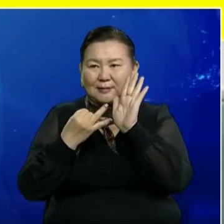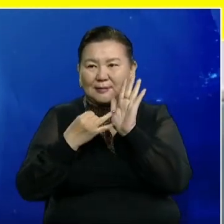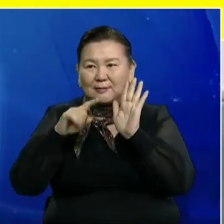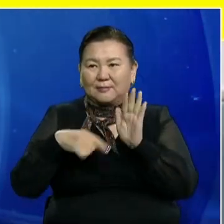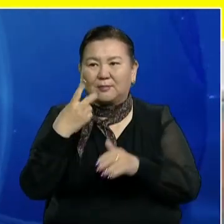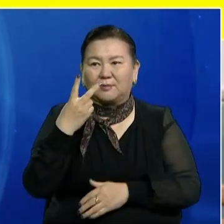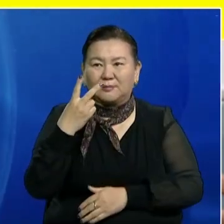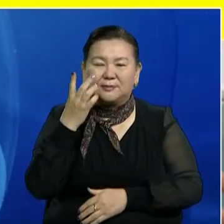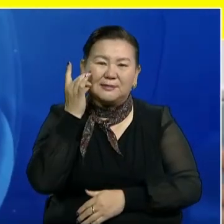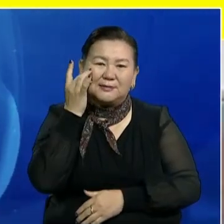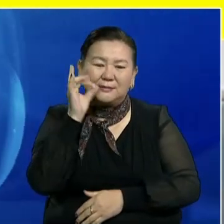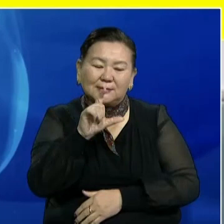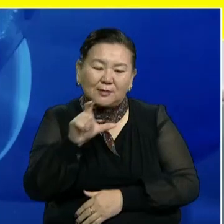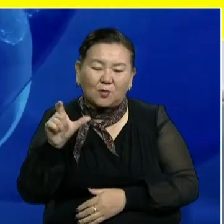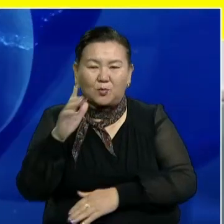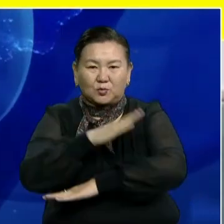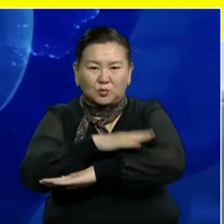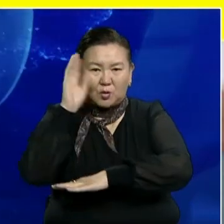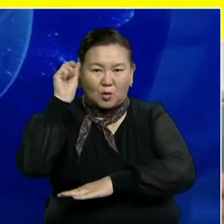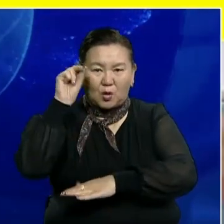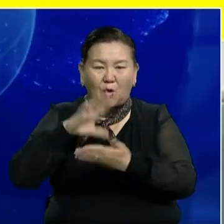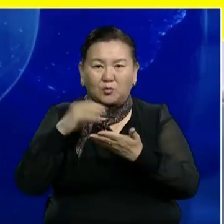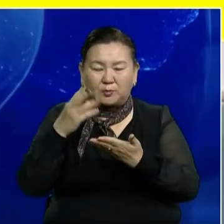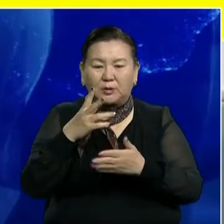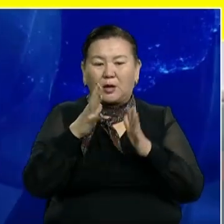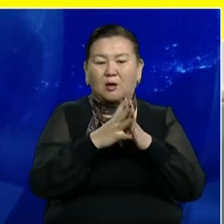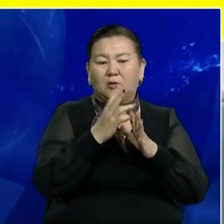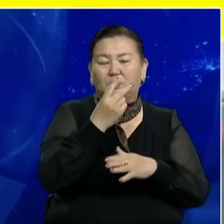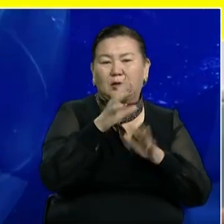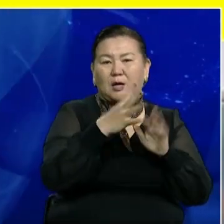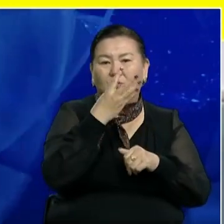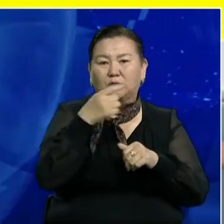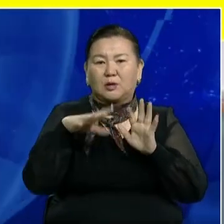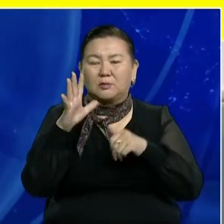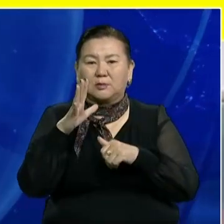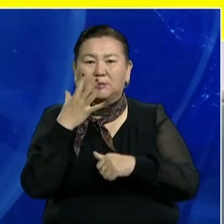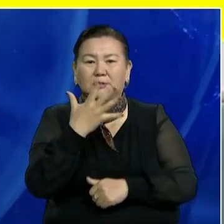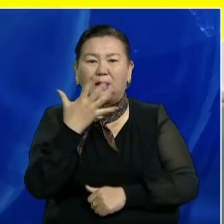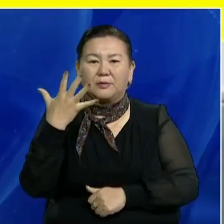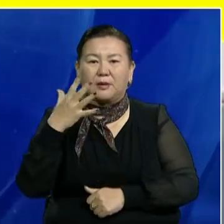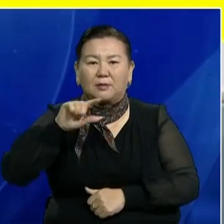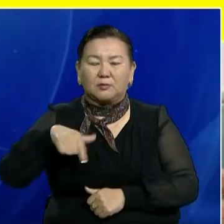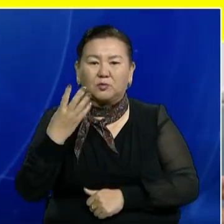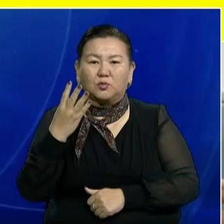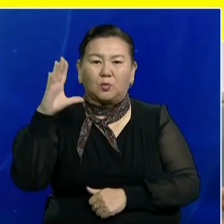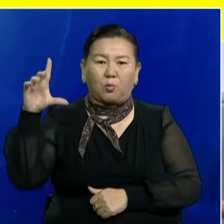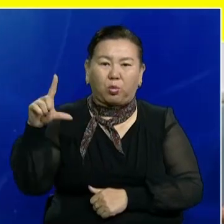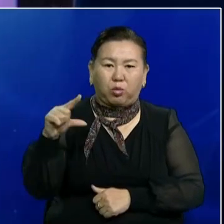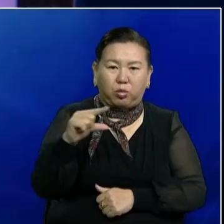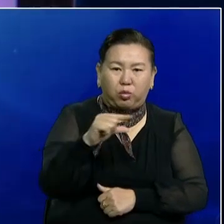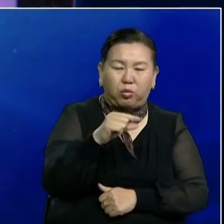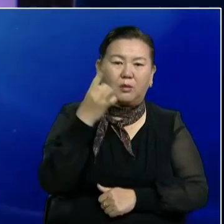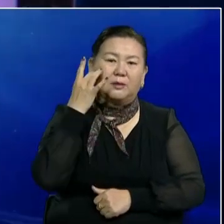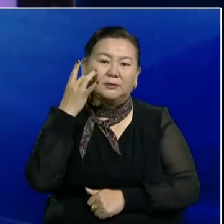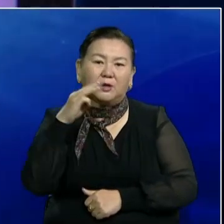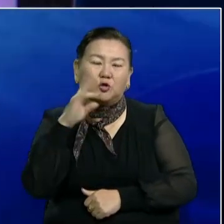77.2% эрэгтэй байсан. Харин 2014-с 15 оны хугацаанд 55.4 болтлоо буурсан. Эрэгтэйчүүд нь буурсан шүү,